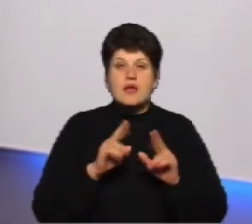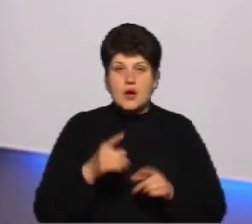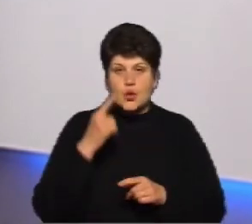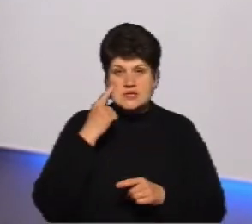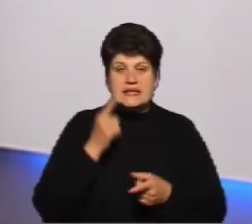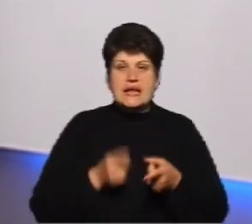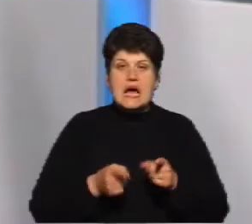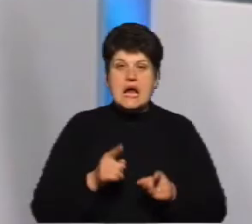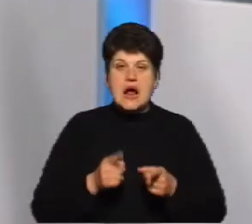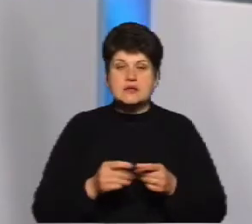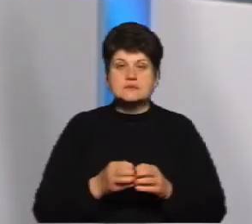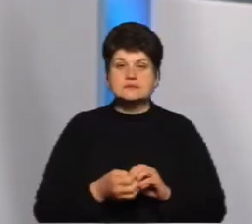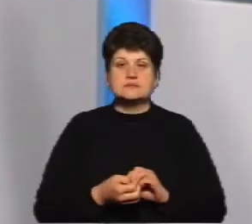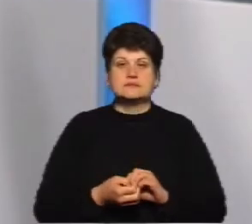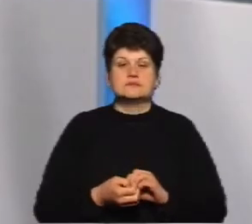реальність загрози?